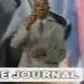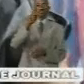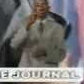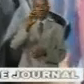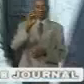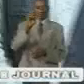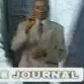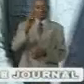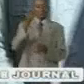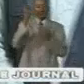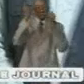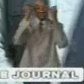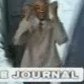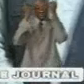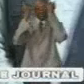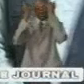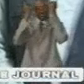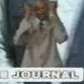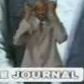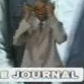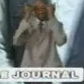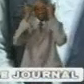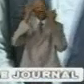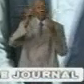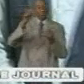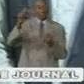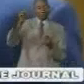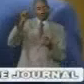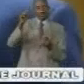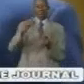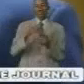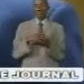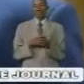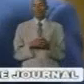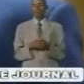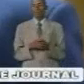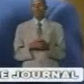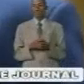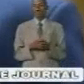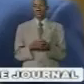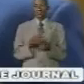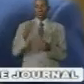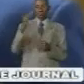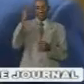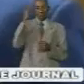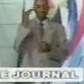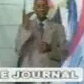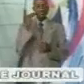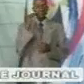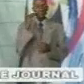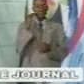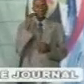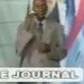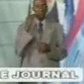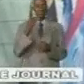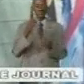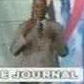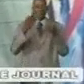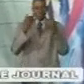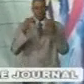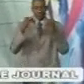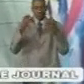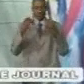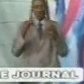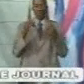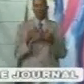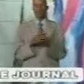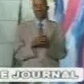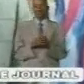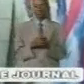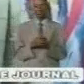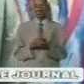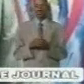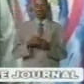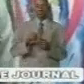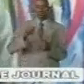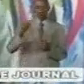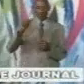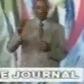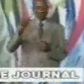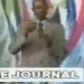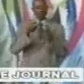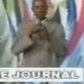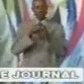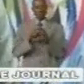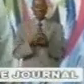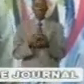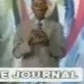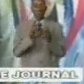est acquise. Le ministre des Médias, Relations avec le Parlement et de l'initiation à la nouvelle citoyenneté, Lambert Mende Omalanga,